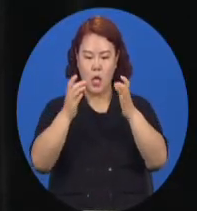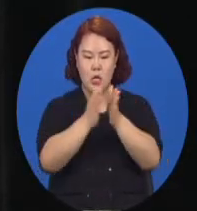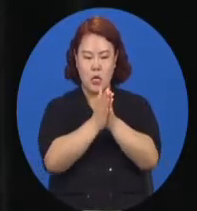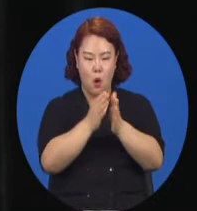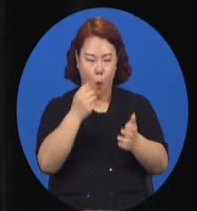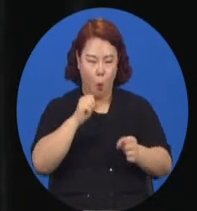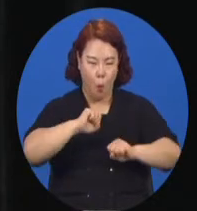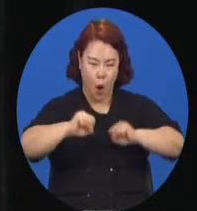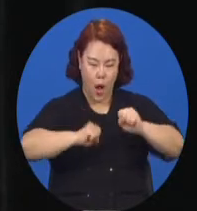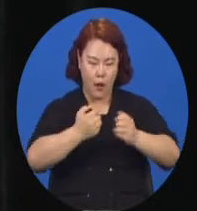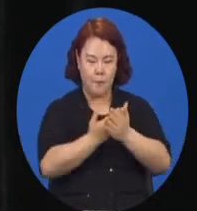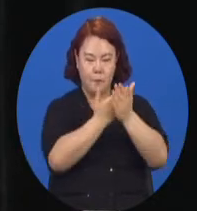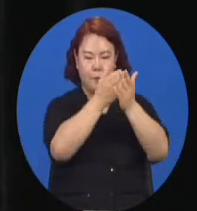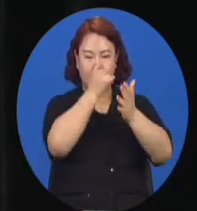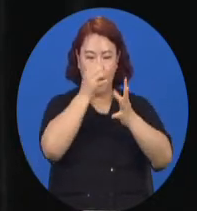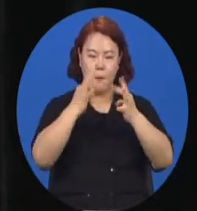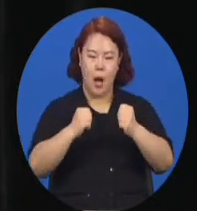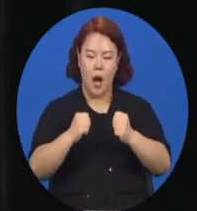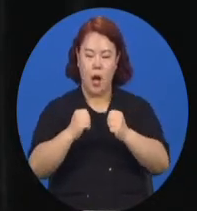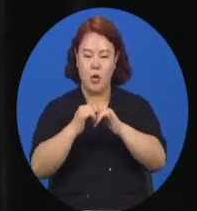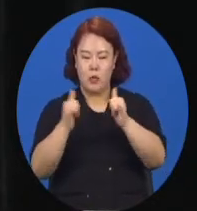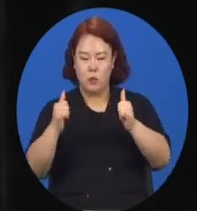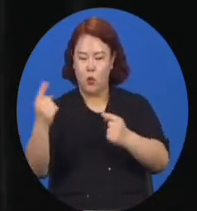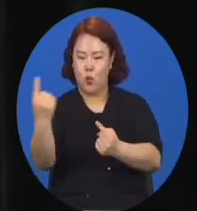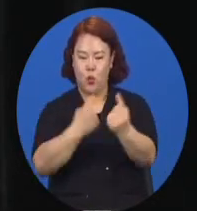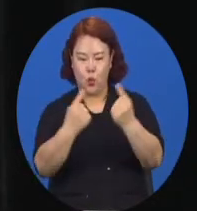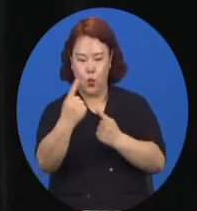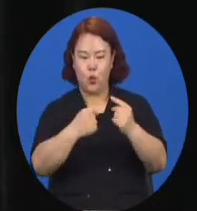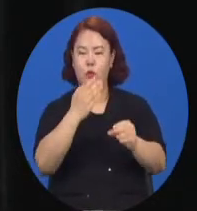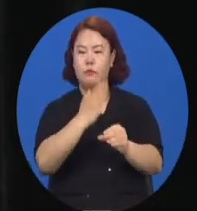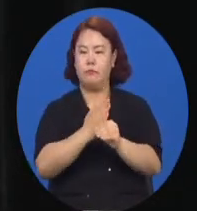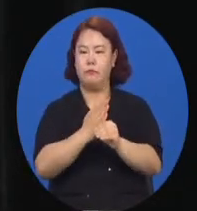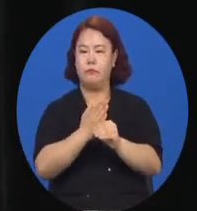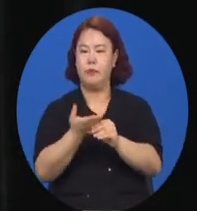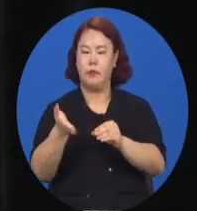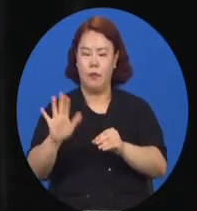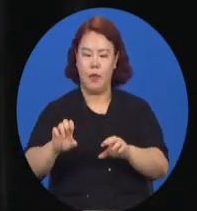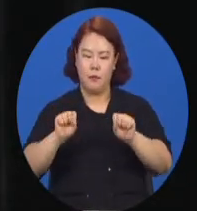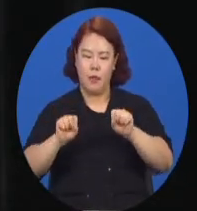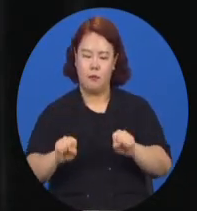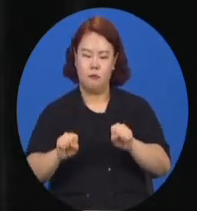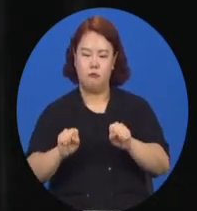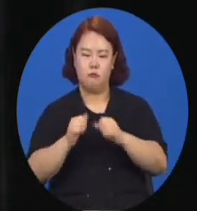있음으로 인해서 많은 유동인구가 증가하고 있습니다. 그러나 아직까지 상주인구는